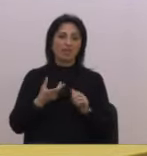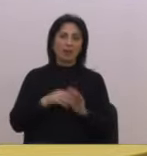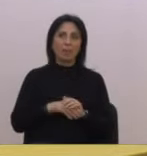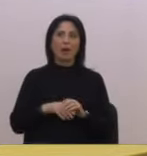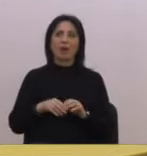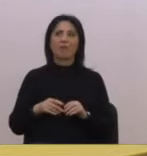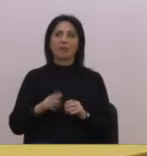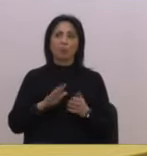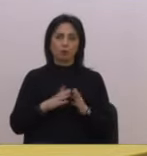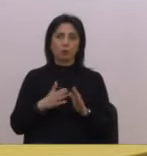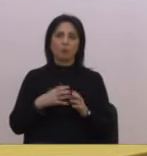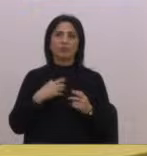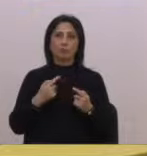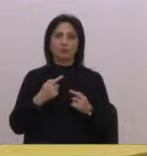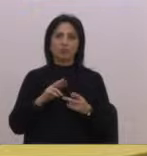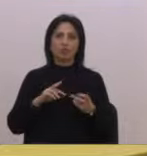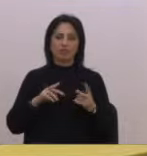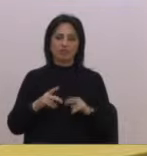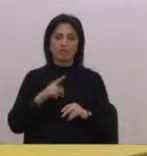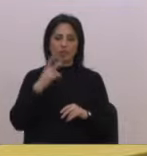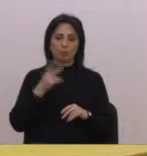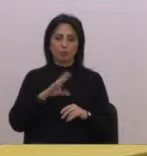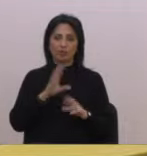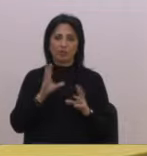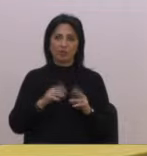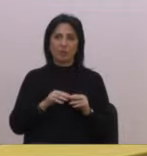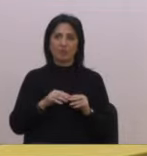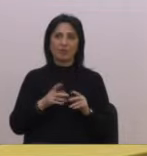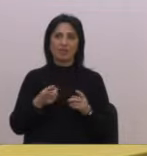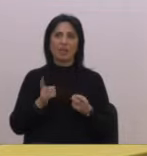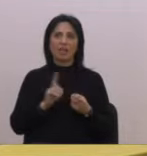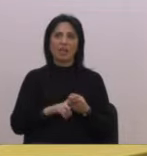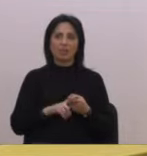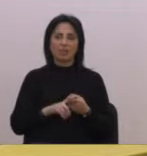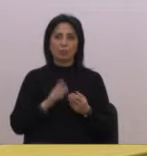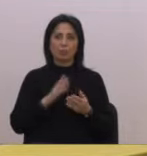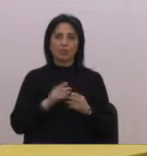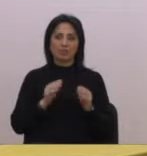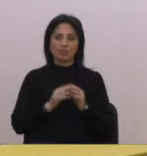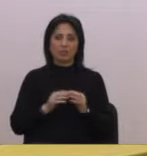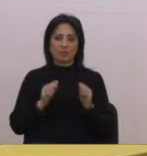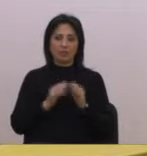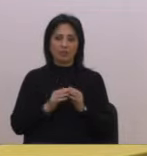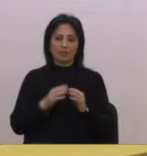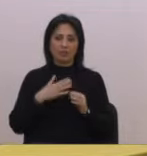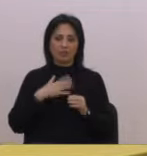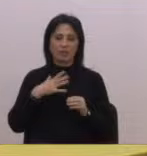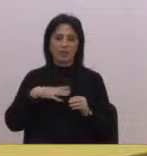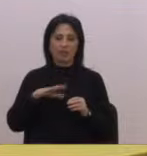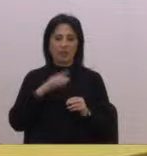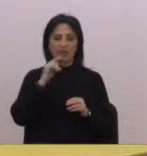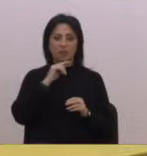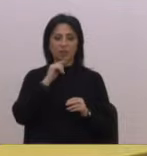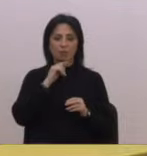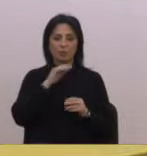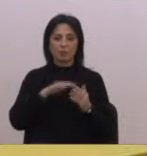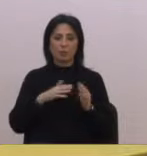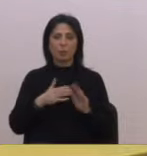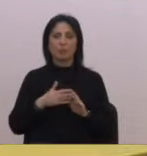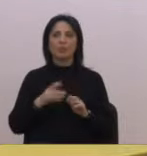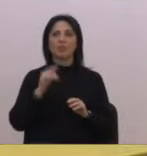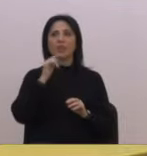უნდა, მოვალეობა მნიშვნელოვნად შეიცვლება და რა თქმა უნდა, ეს ყველაფერი დაკავშირებულია ისევ და ისევ ჩვენ ქვეყანაში ეკონომიკურ